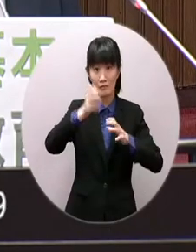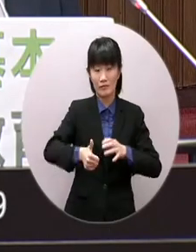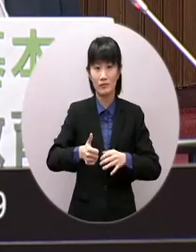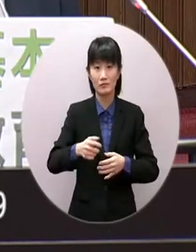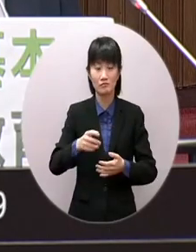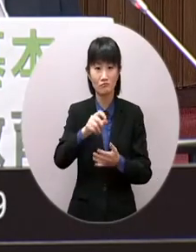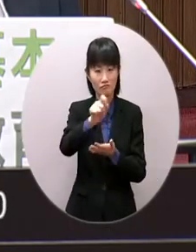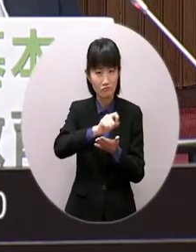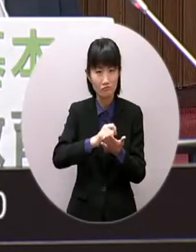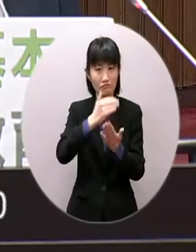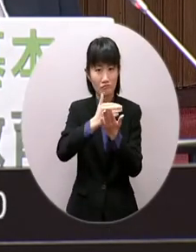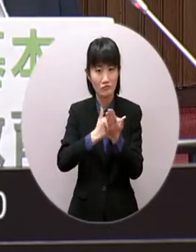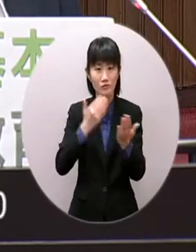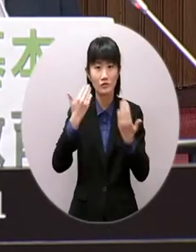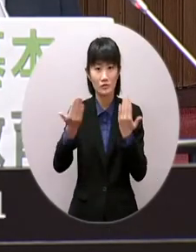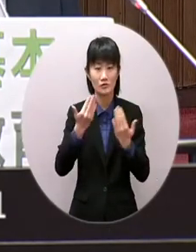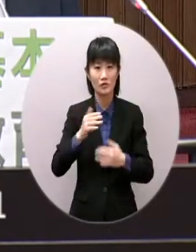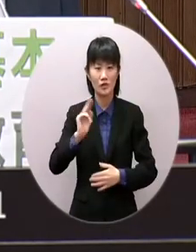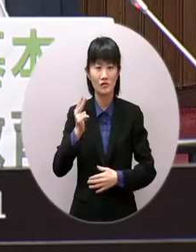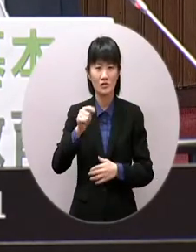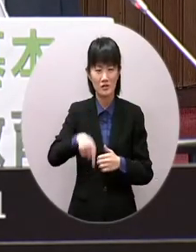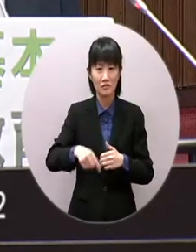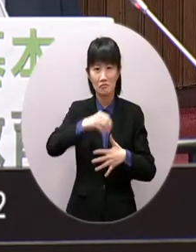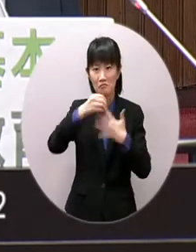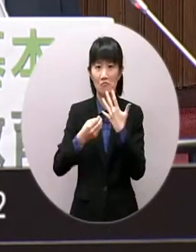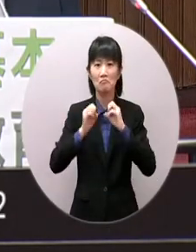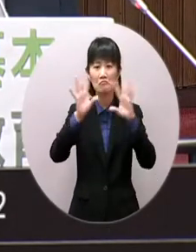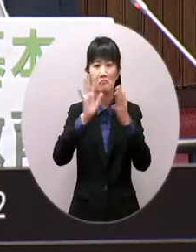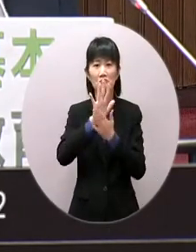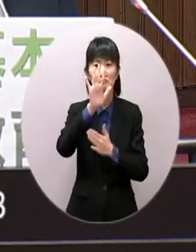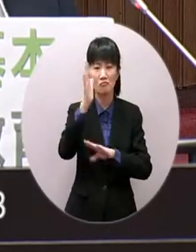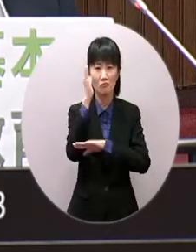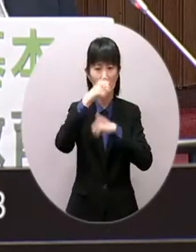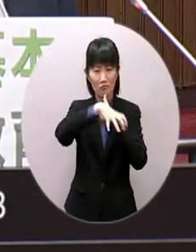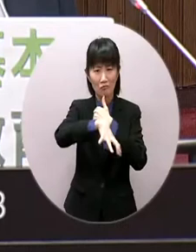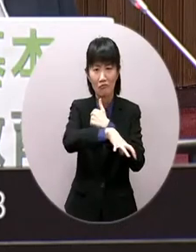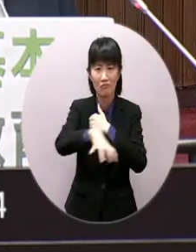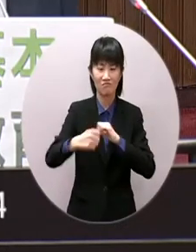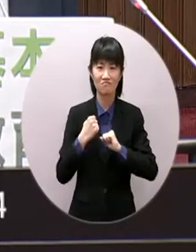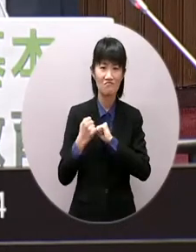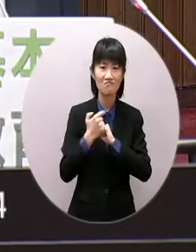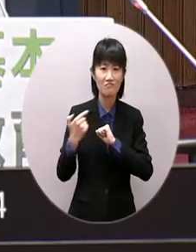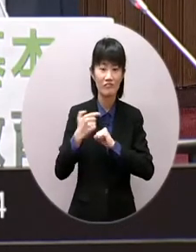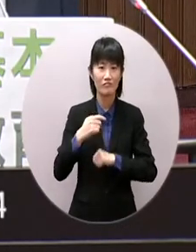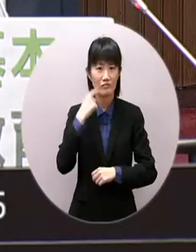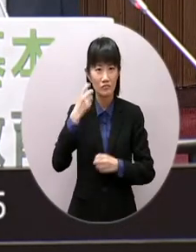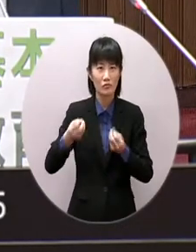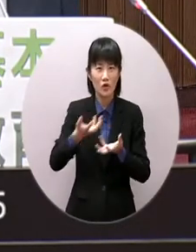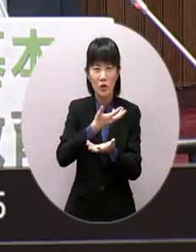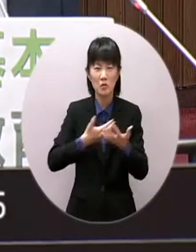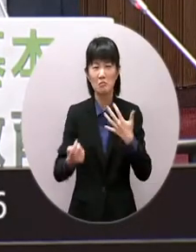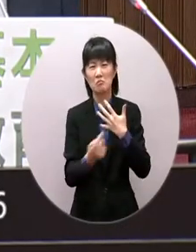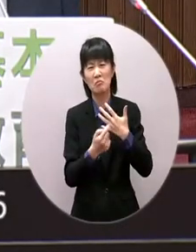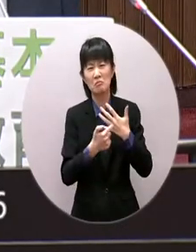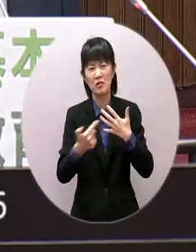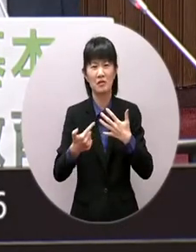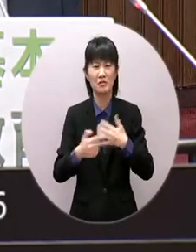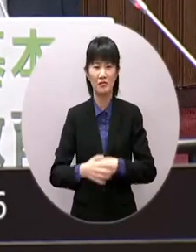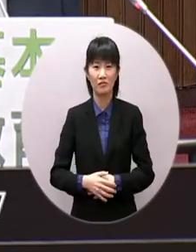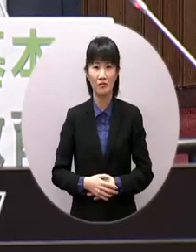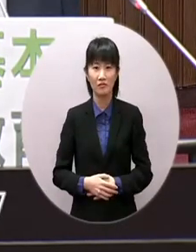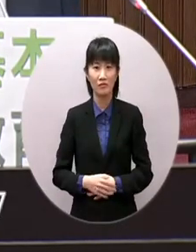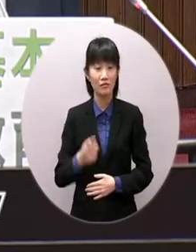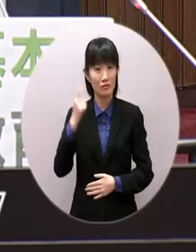却变成是各部会的角力，各部会只有名目而没有内容的讨论。所以我真的是拜